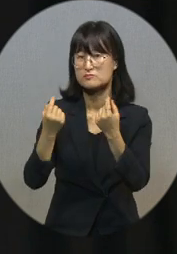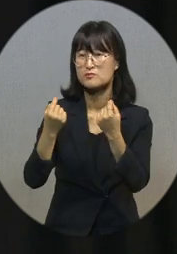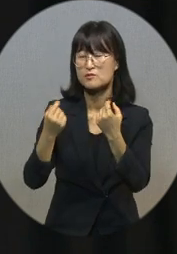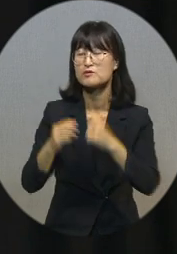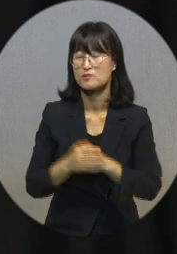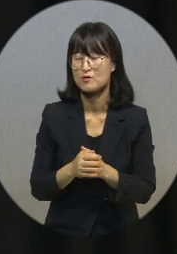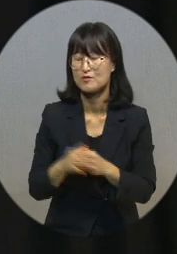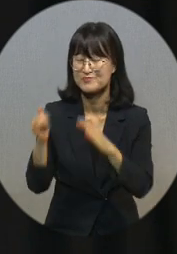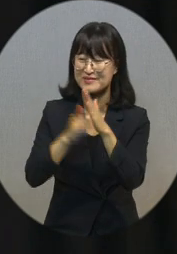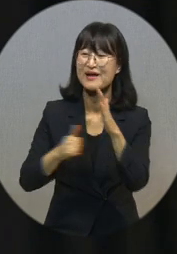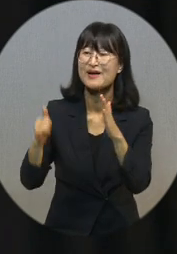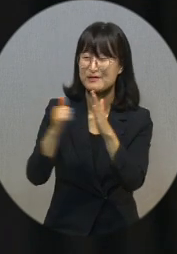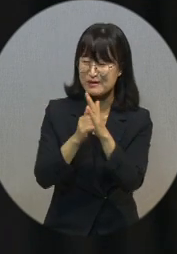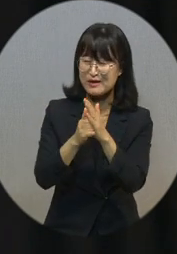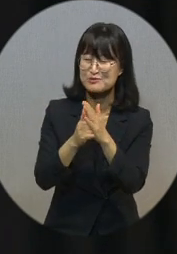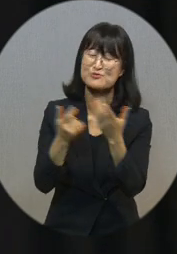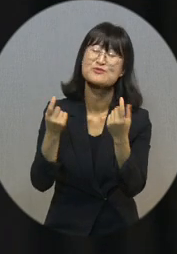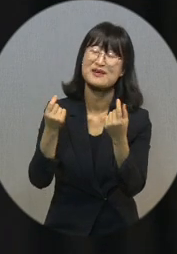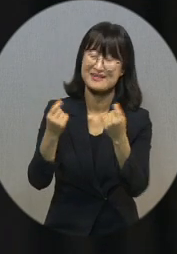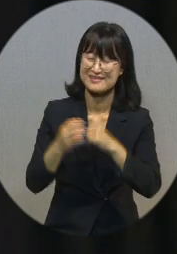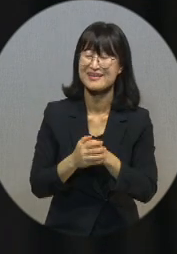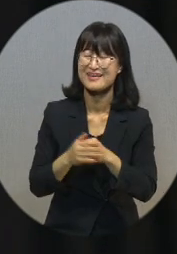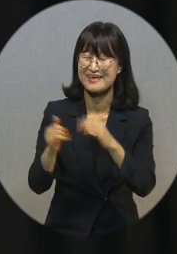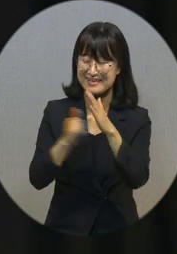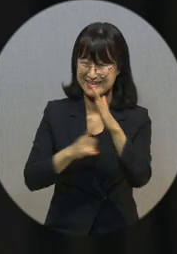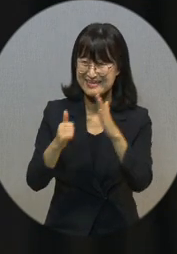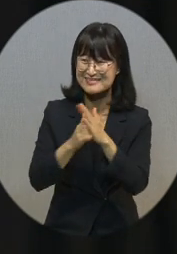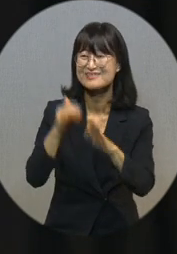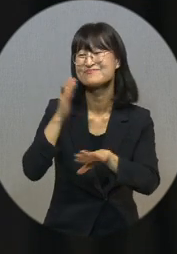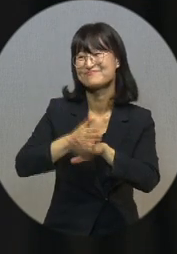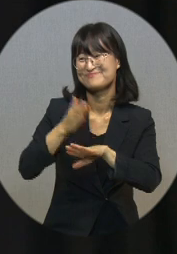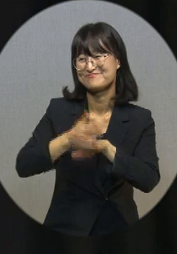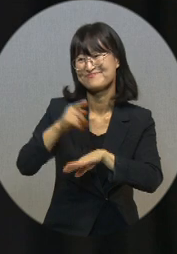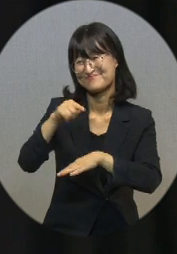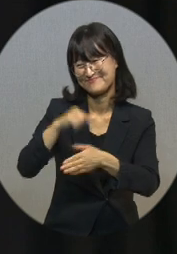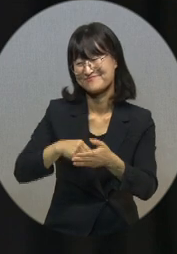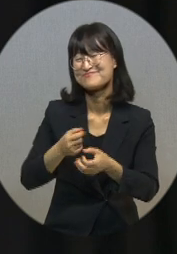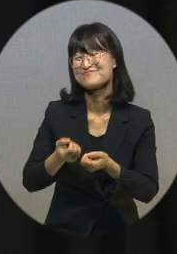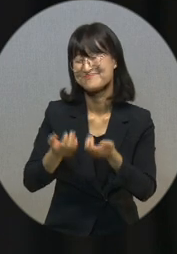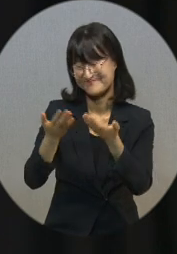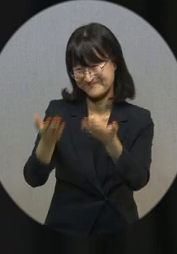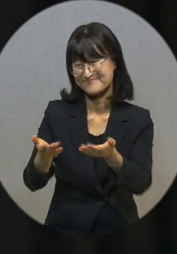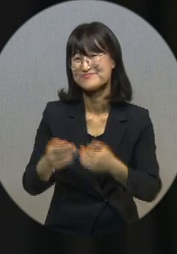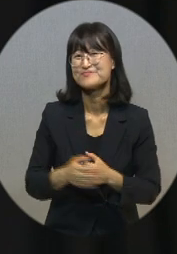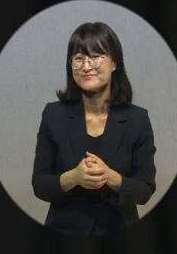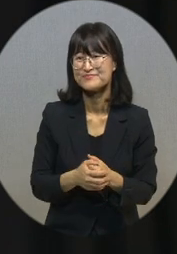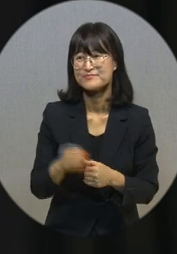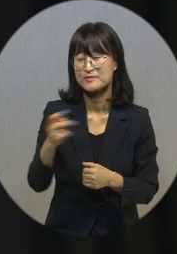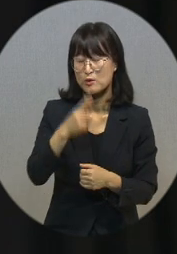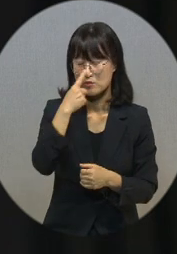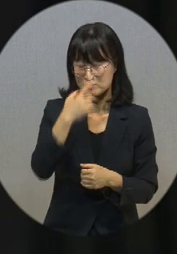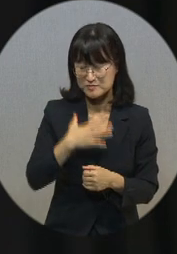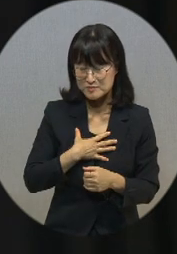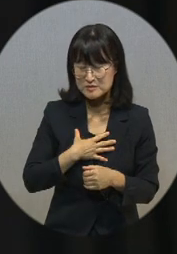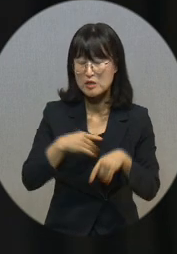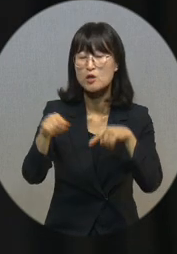정말 이 자리를 빌어서 감사의 마음을 꼭 전하고 싶고요. 그리고 이제 저도 이제 또